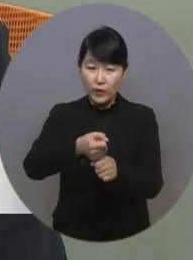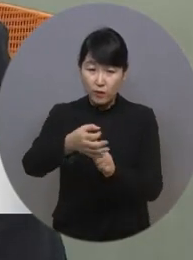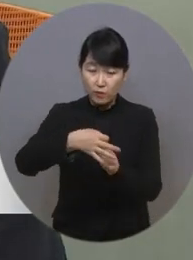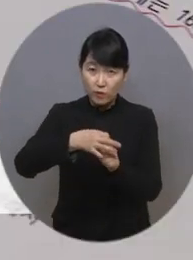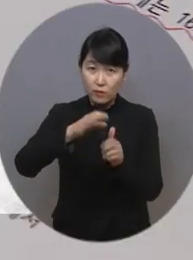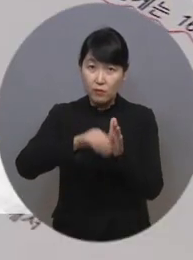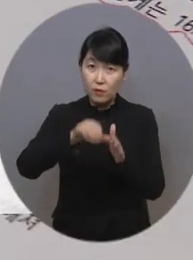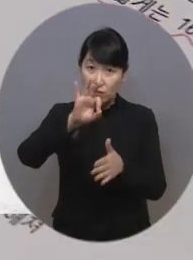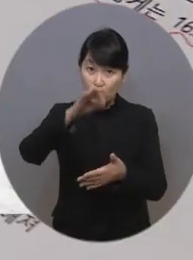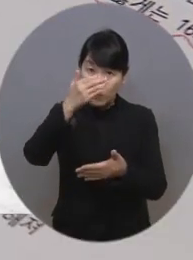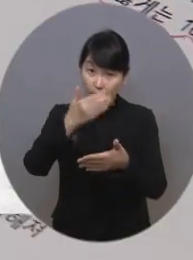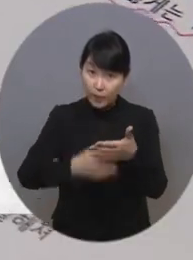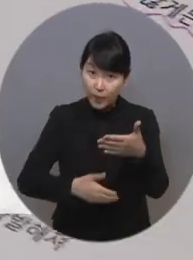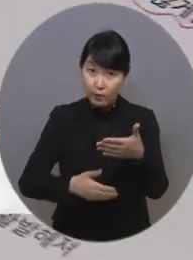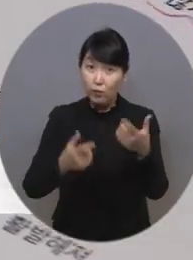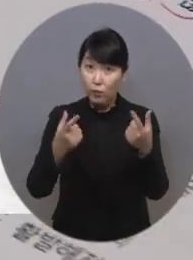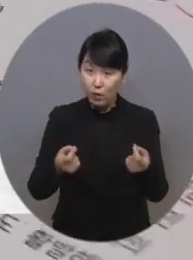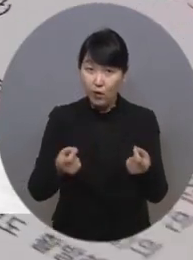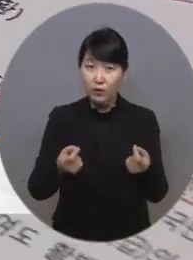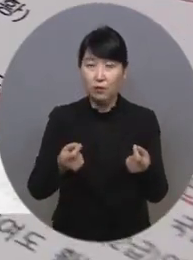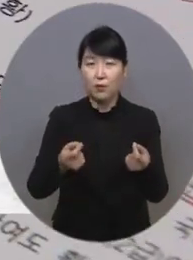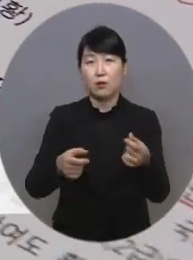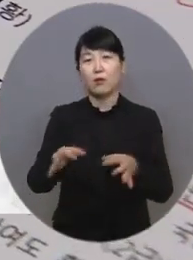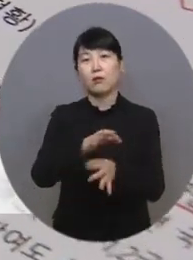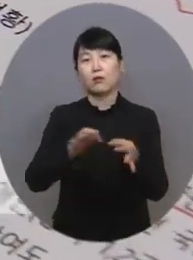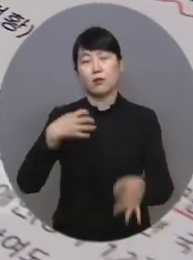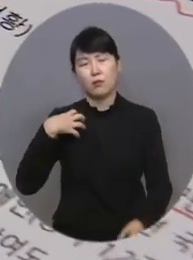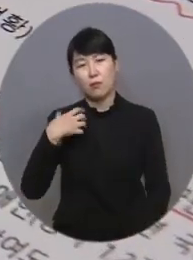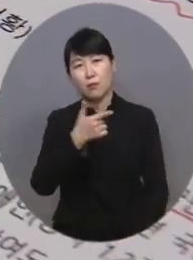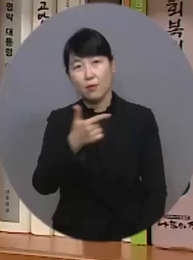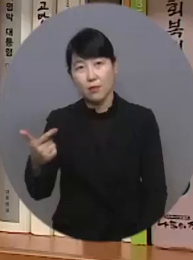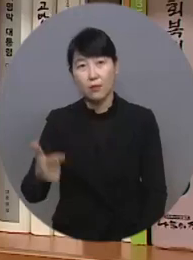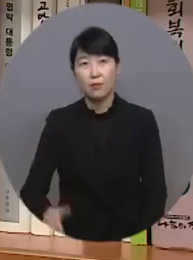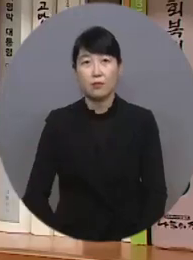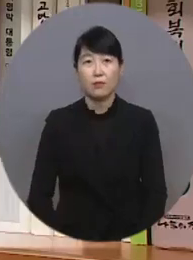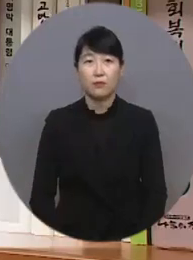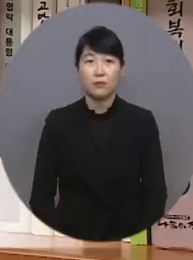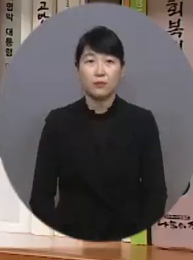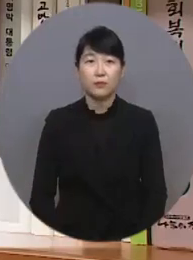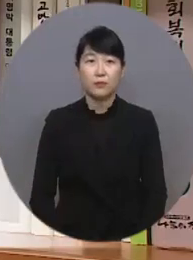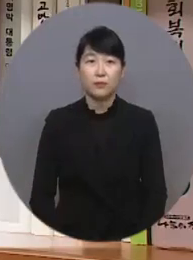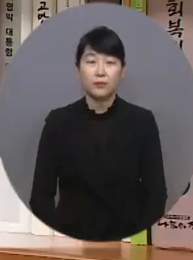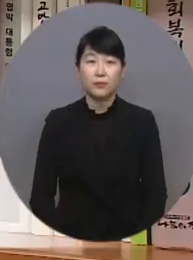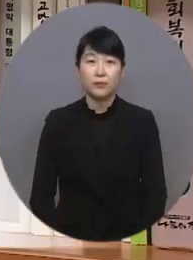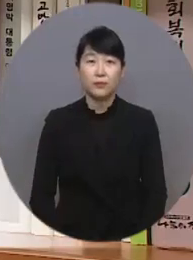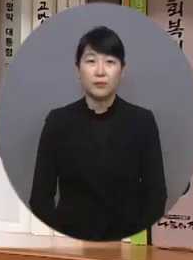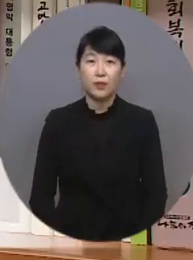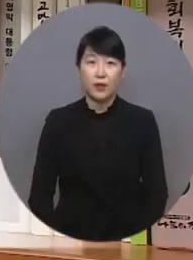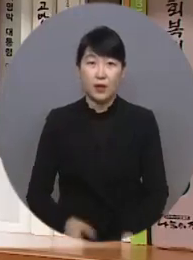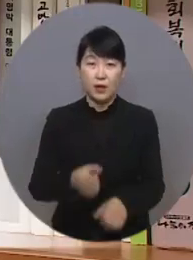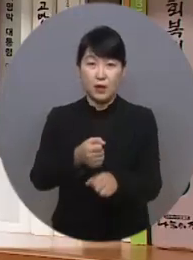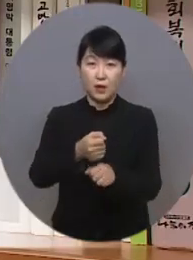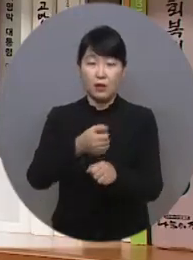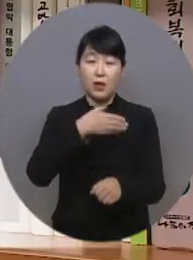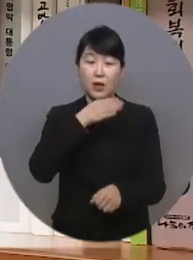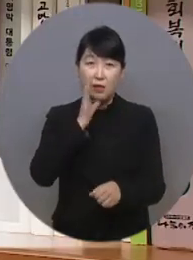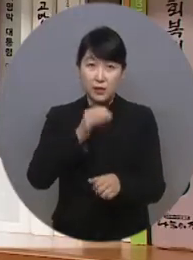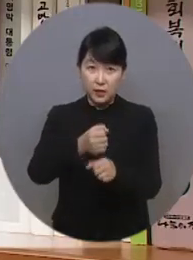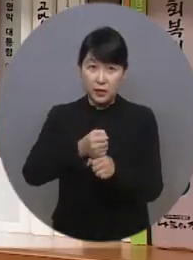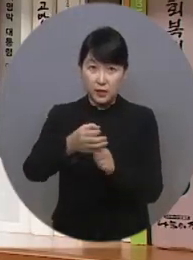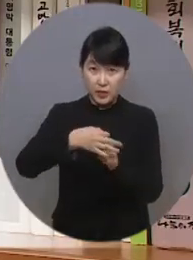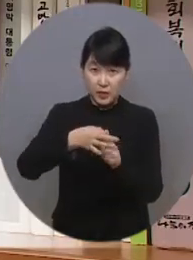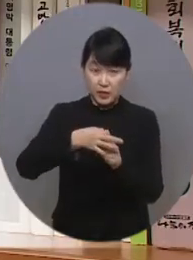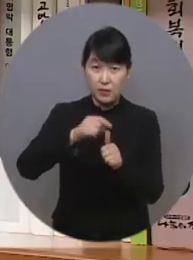수령할 경우 동일하게 삭감돼 경제적 부담이 큰 상황입니다. 또 조기 노령연금을 수급할